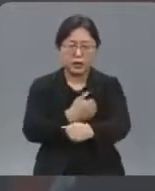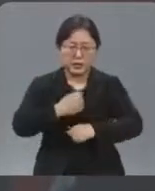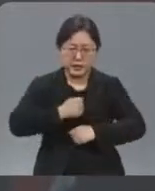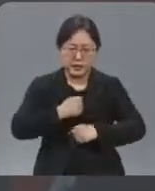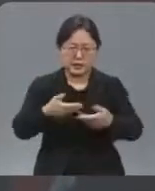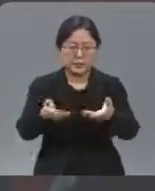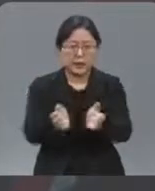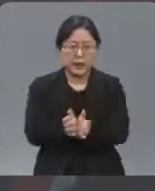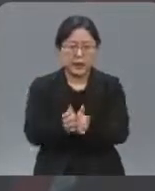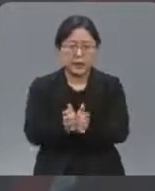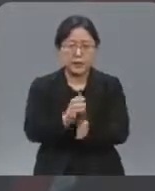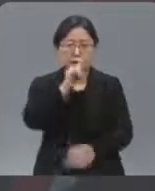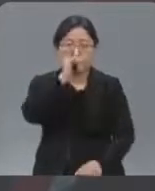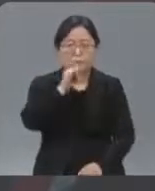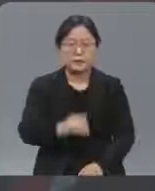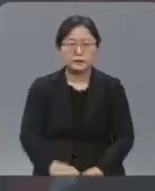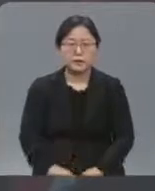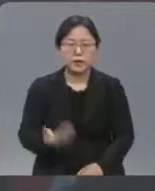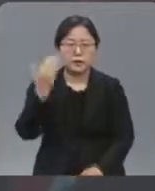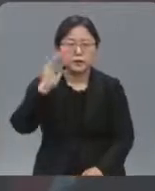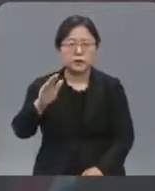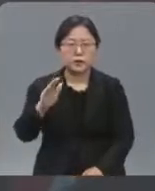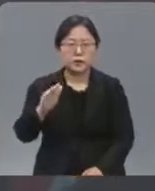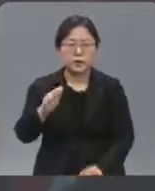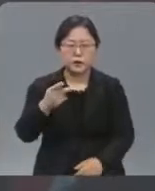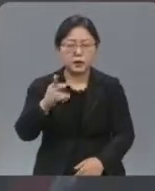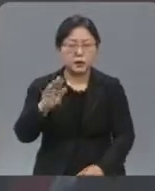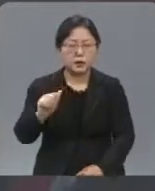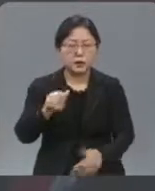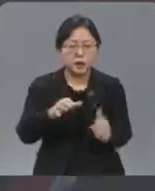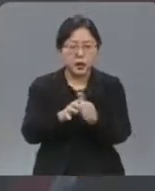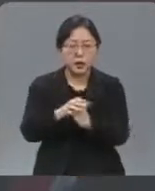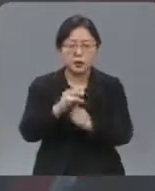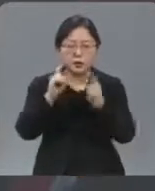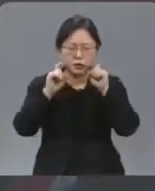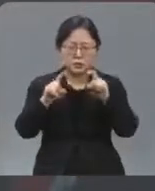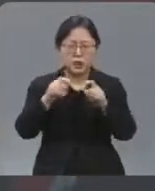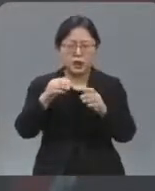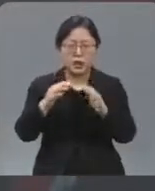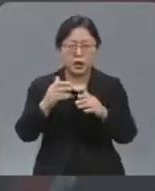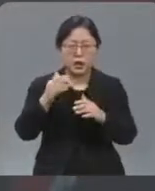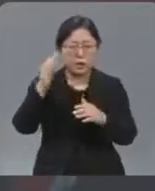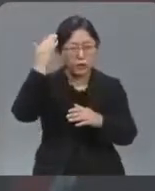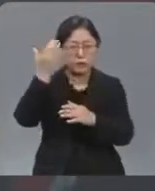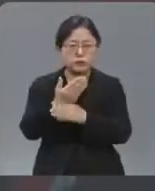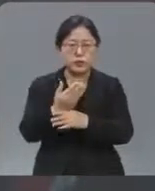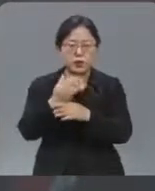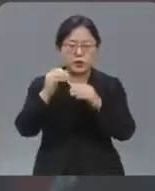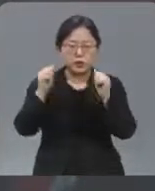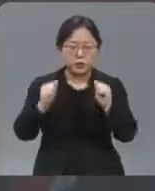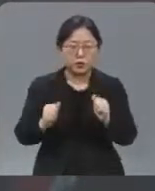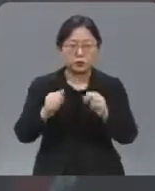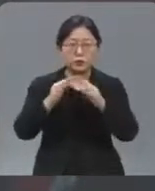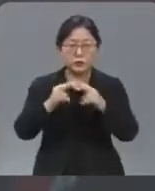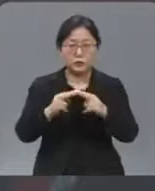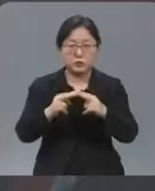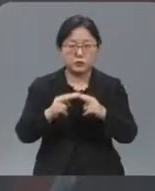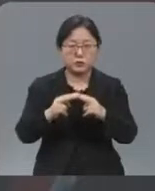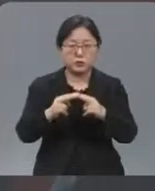이단이라는 기구가 있습니다 최근에 케이스가 학대 의혹을 보도한 4 손에 있는 한 장애인 거주시설 도 이외에는